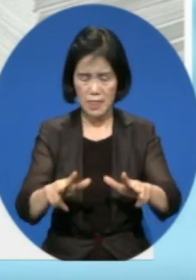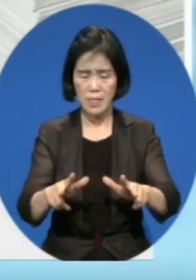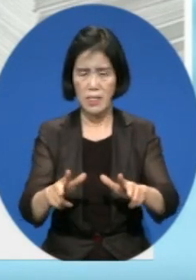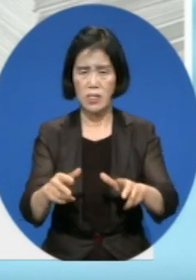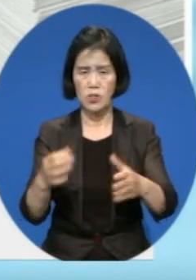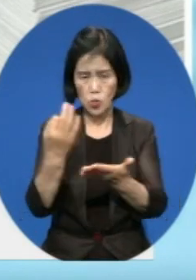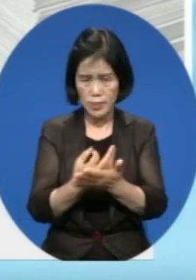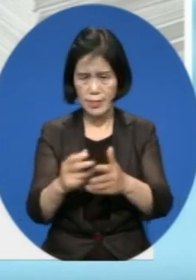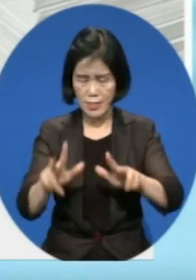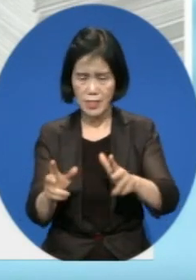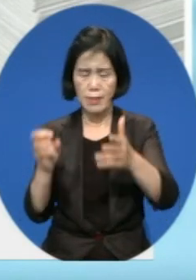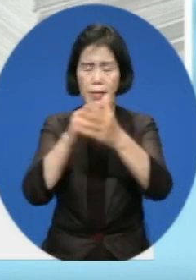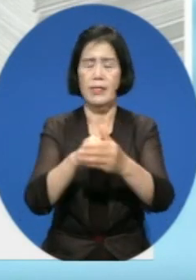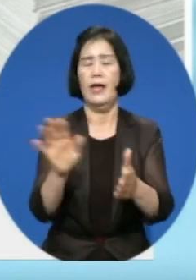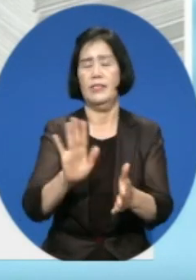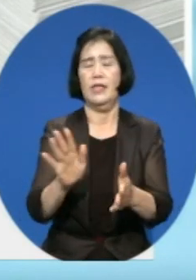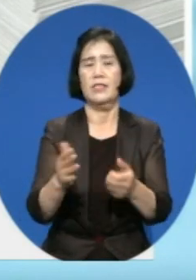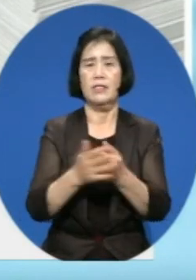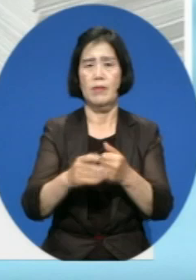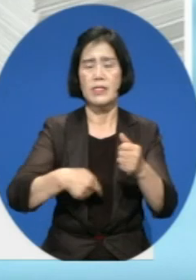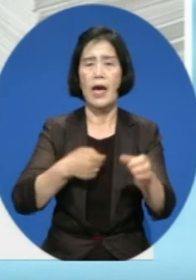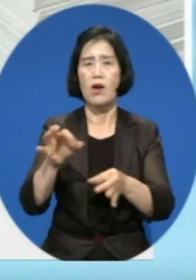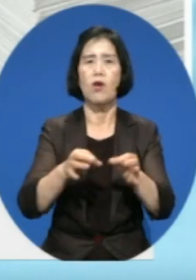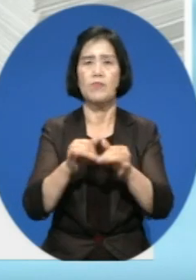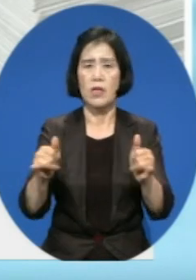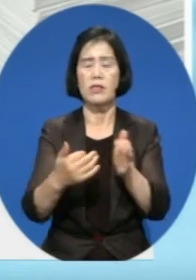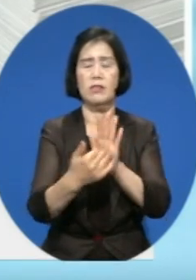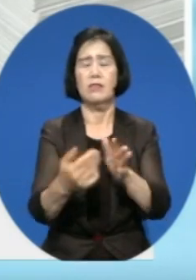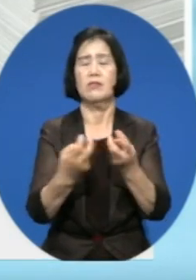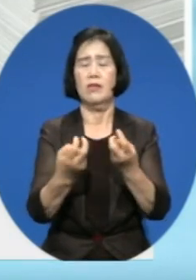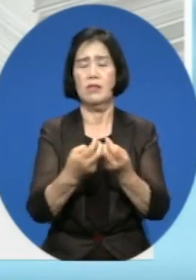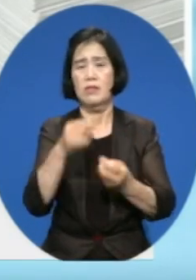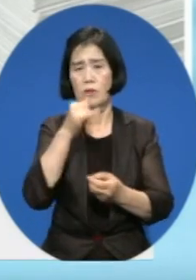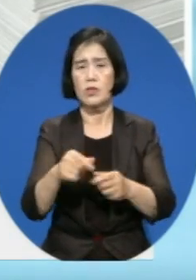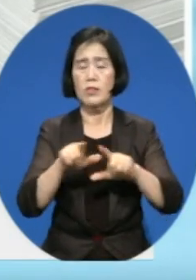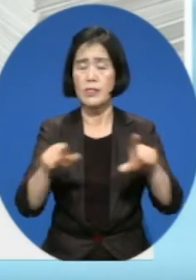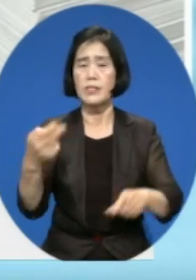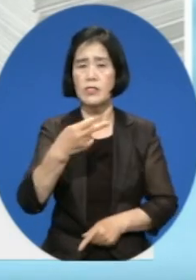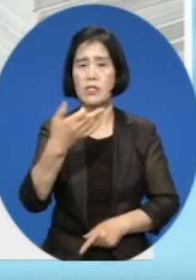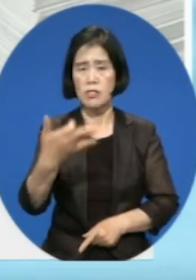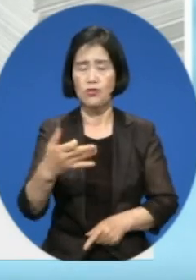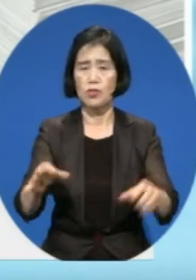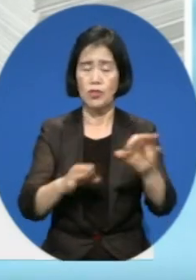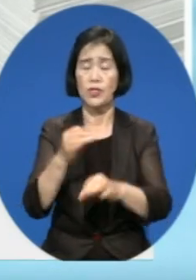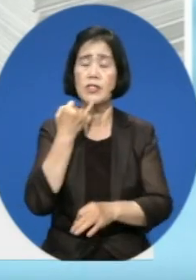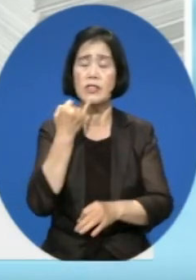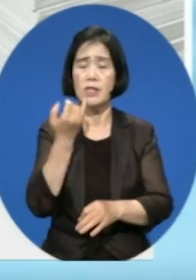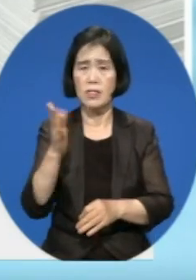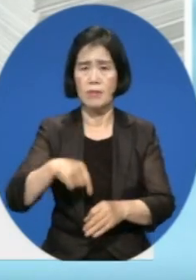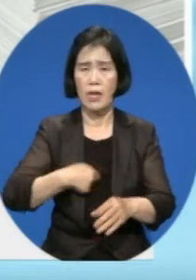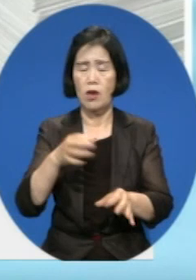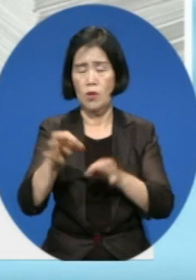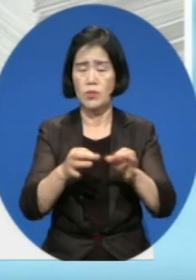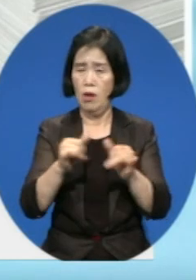반영하지는 않으니까. 자영업자 같은 경우는 대책들이 분명히 있습니다. 보통 2019년에는 좀 경기가 좋았으니까 자영업자들 소득이 좀